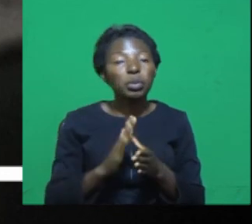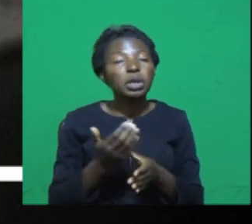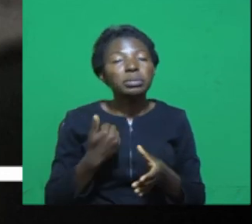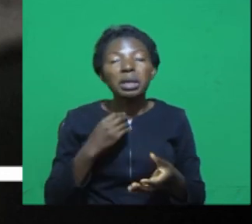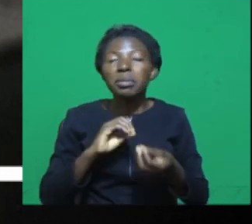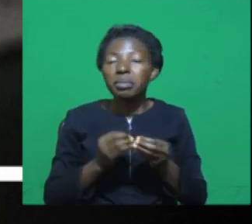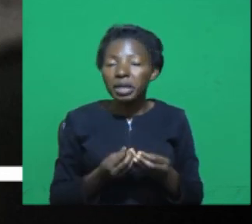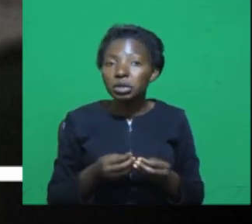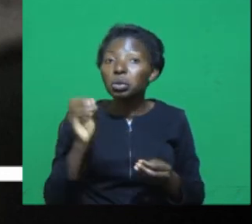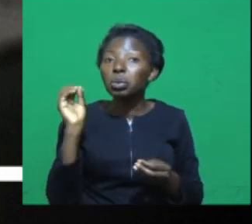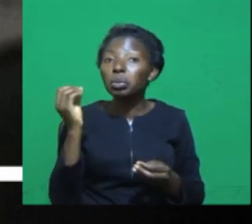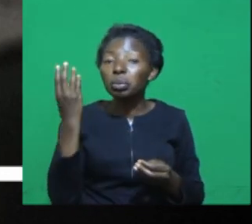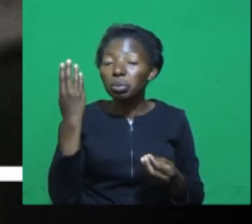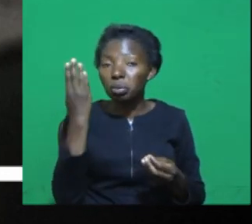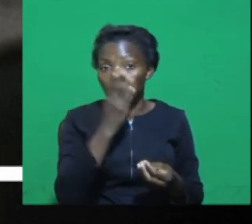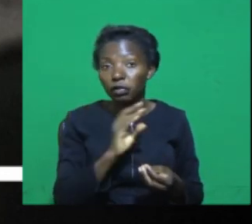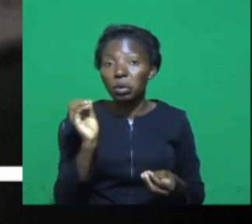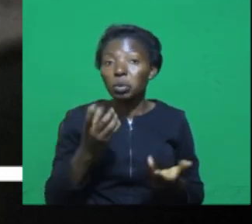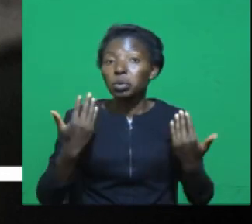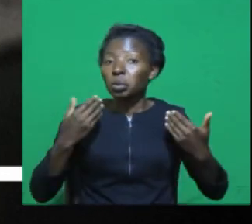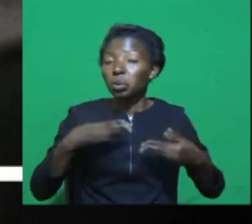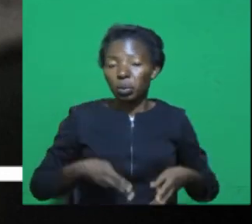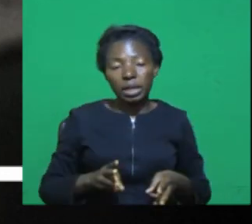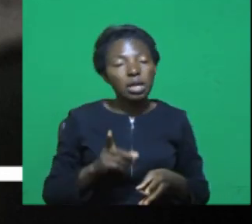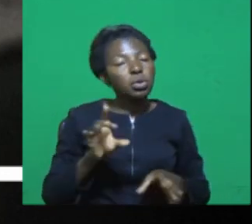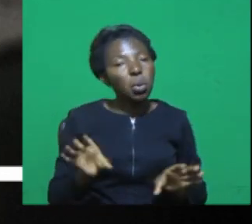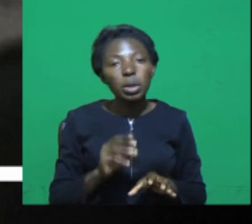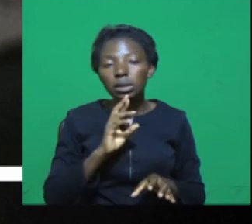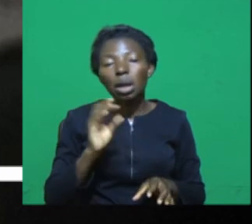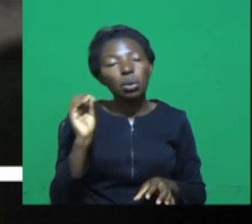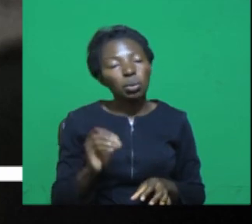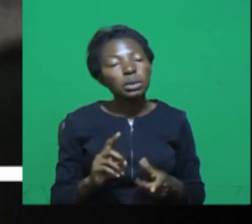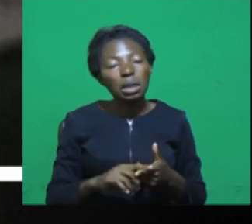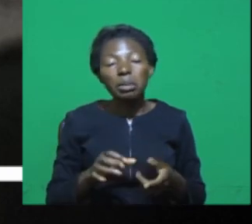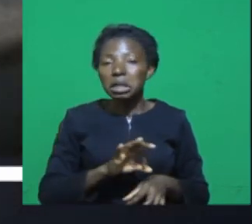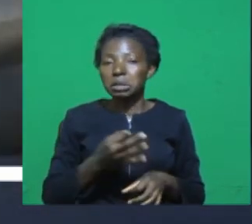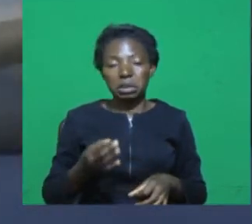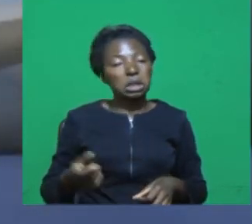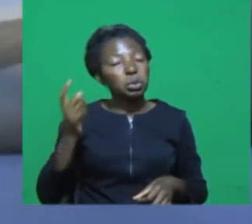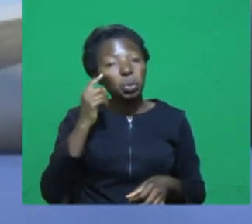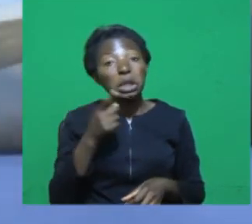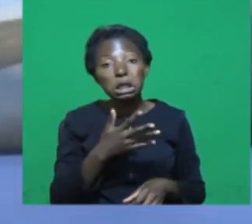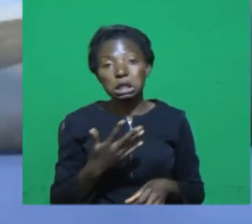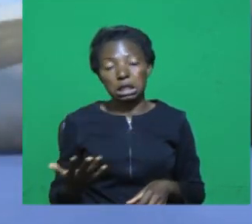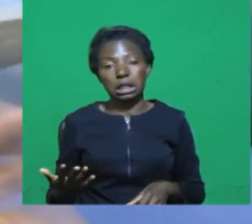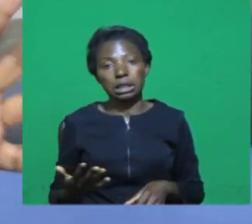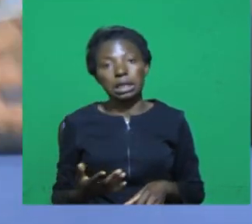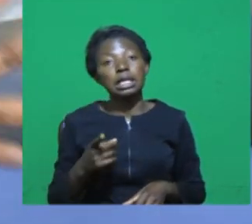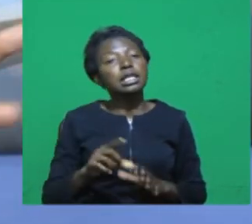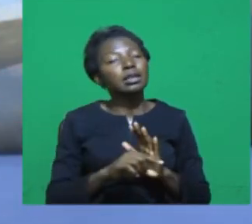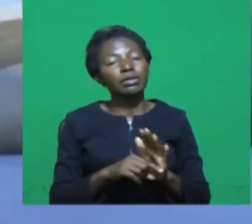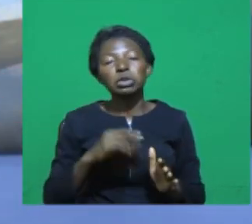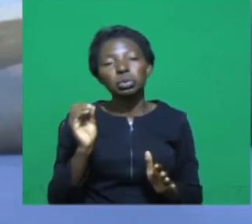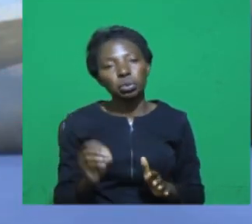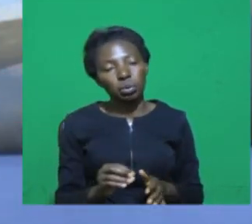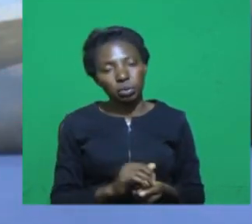ndakaitwa nomutoo unotyisa unoshamisa. Mabasa enyu anoshamisa, mweya wangu unozviziva kwazvo. Ivhesi yakanaka